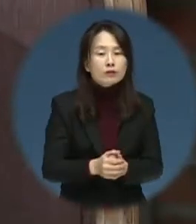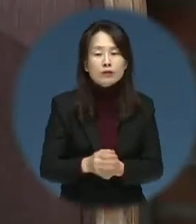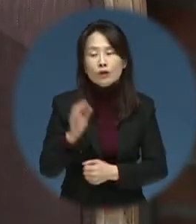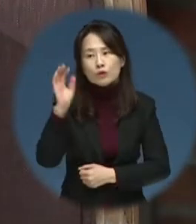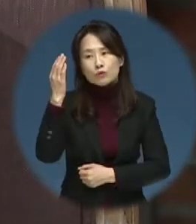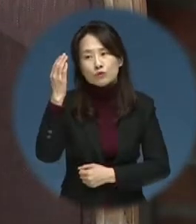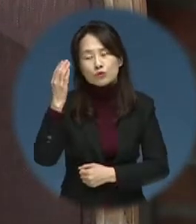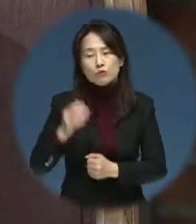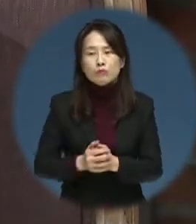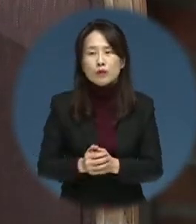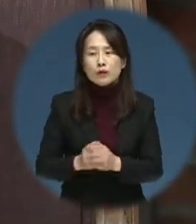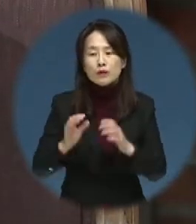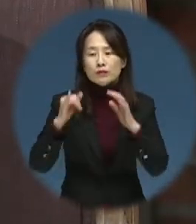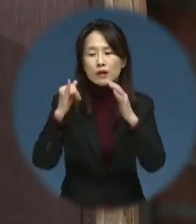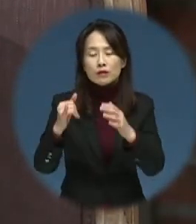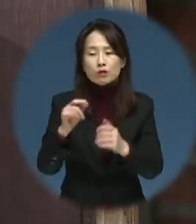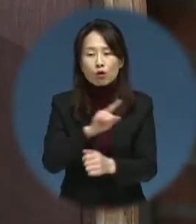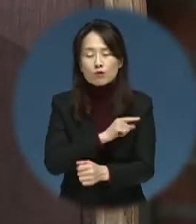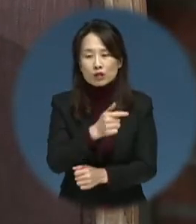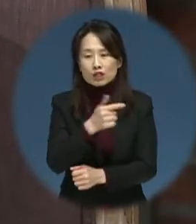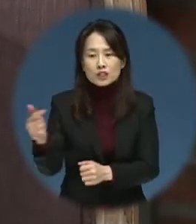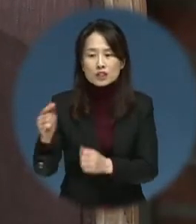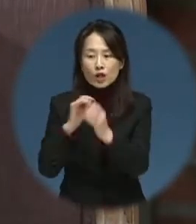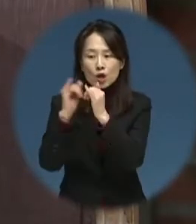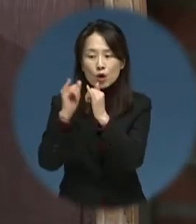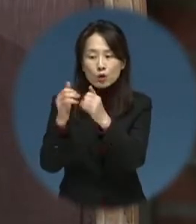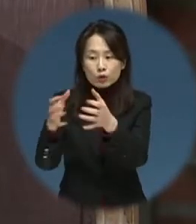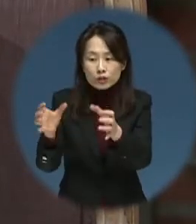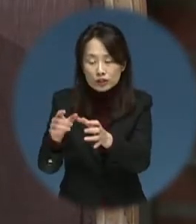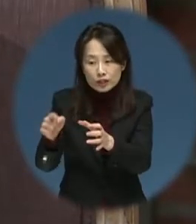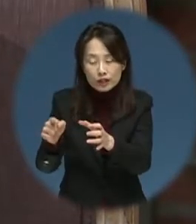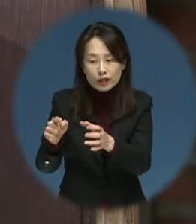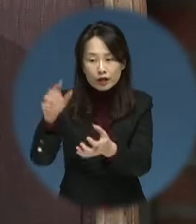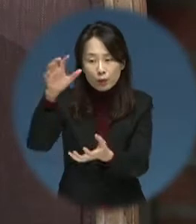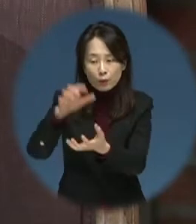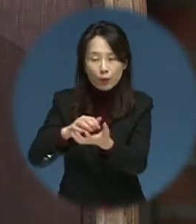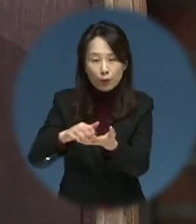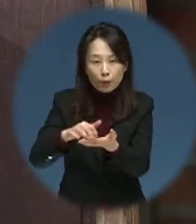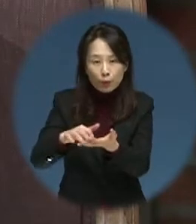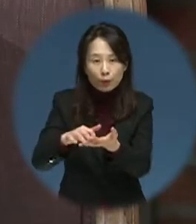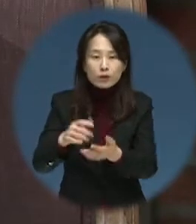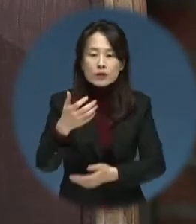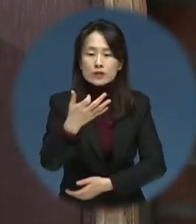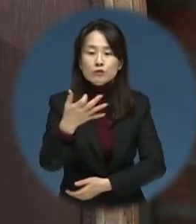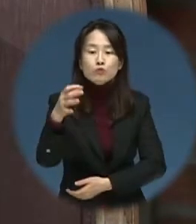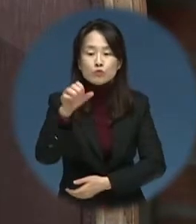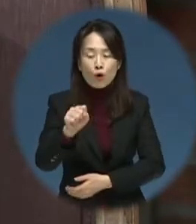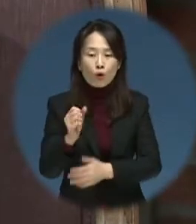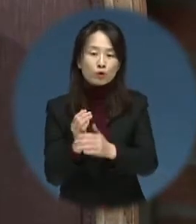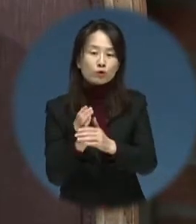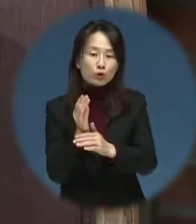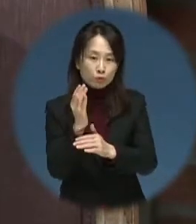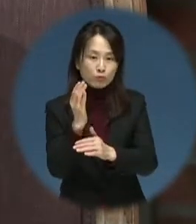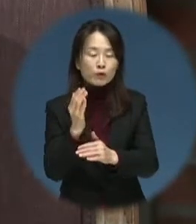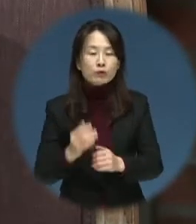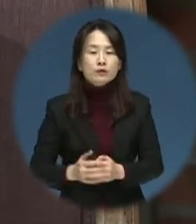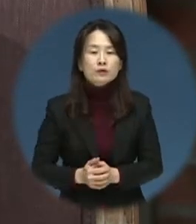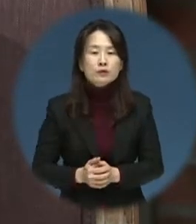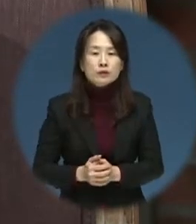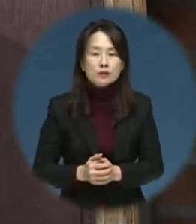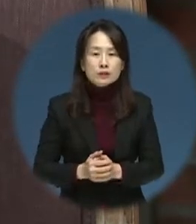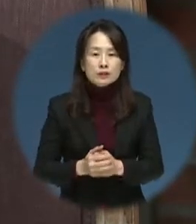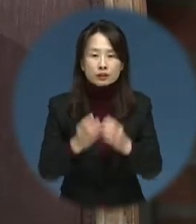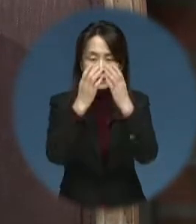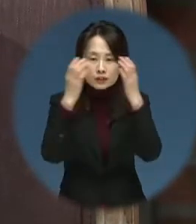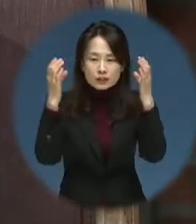리서치 센터 세계에서 제일 큰 여론조사 기관의 최근 통계에 의하면 지금 19억을 조금 넘는 걸로 나와 있고요. 이슬람